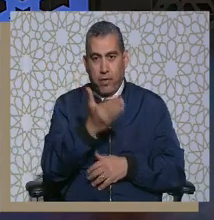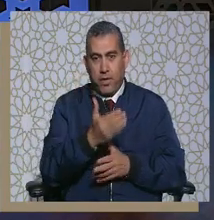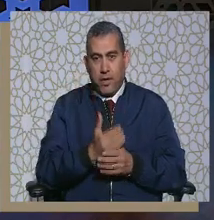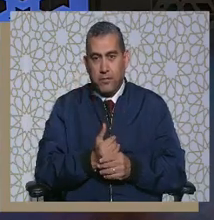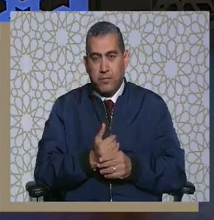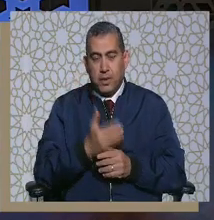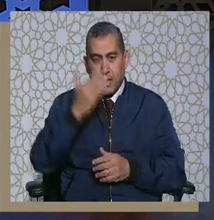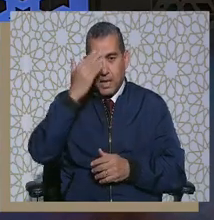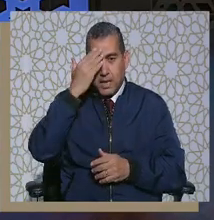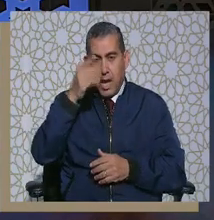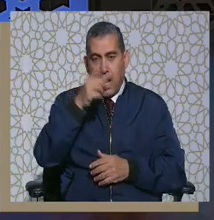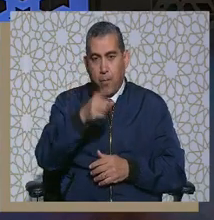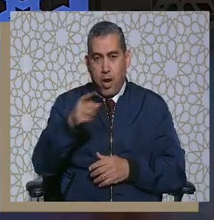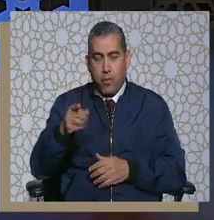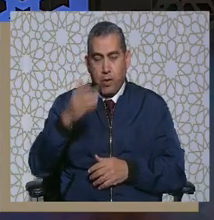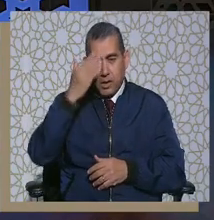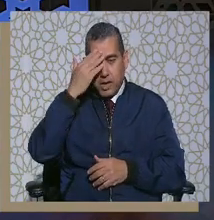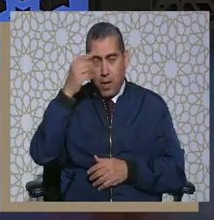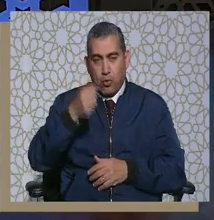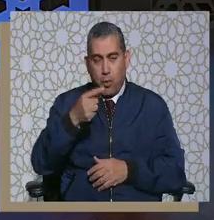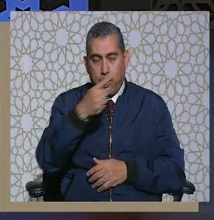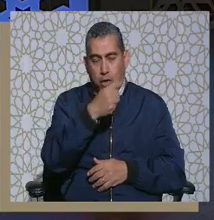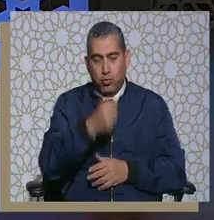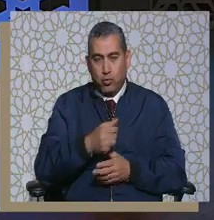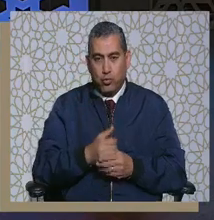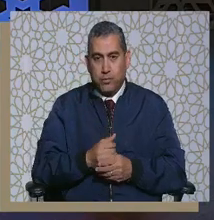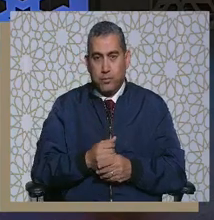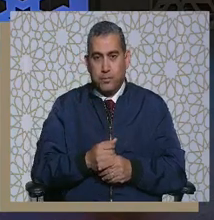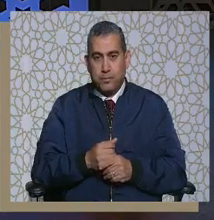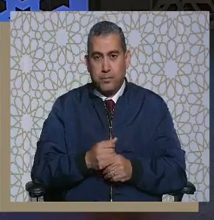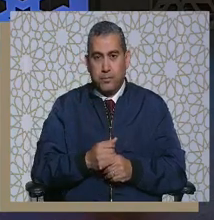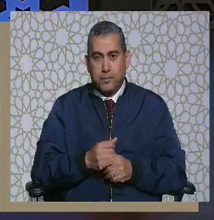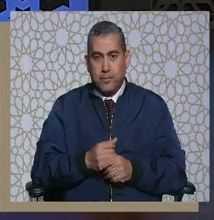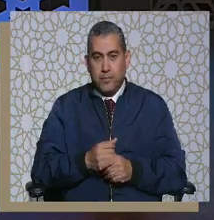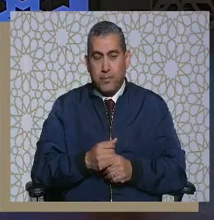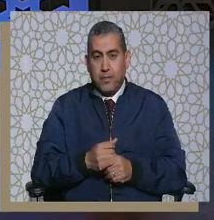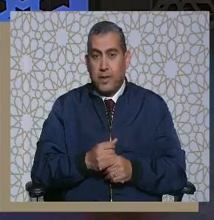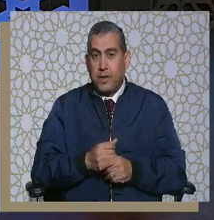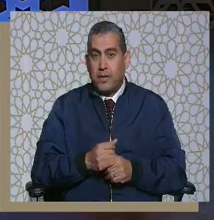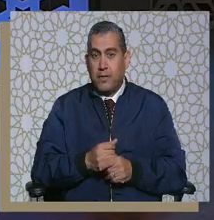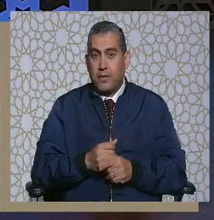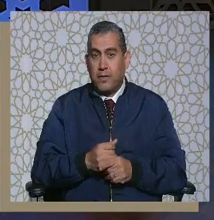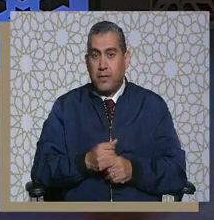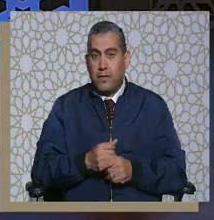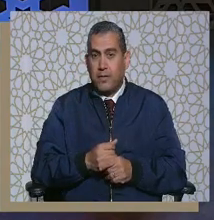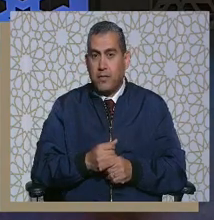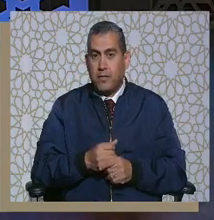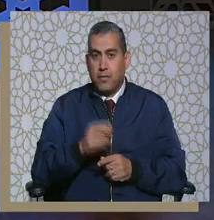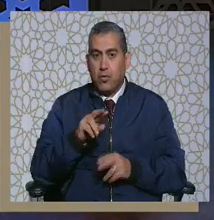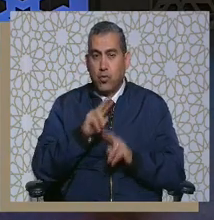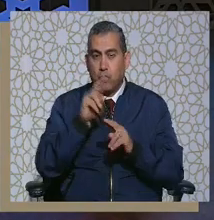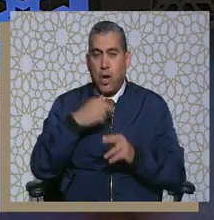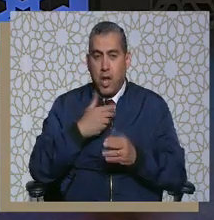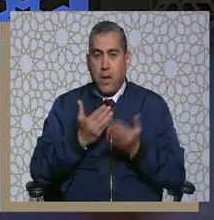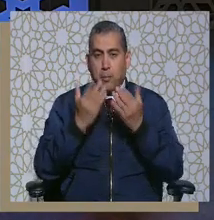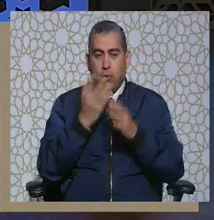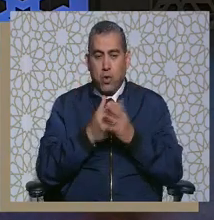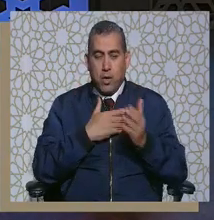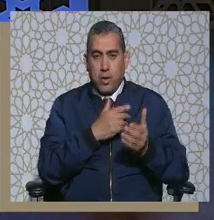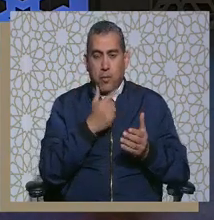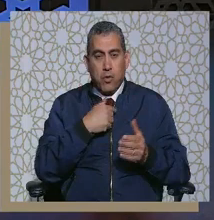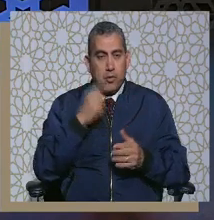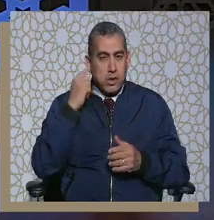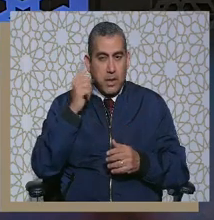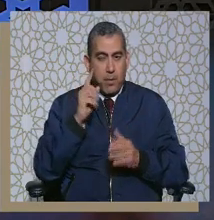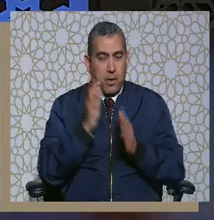السلام عليكم وعليكم السلام ورحمه الله وبركاته انا ممكن تدعيلي يا دكتور انا وادي انا مش سامعك